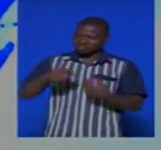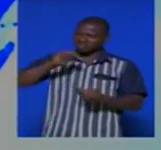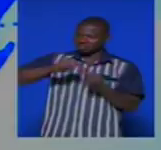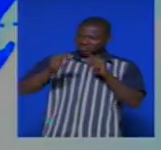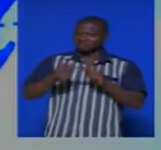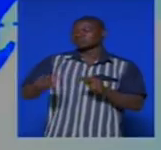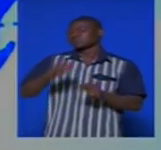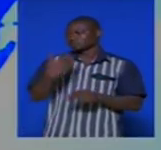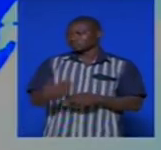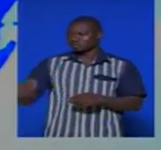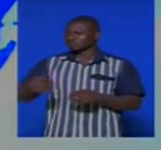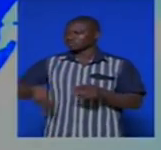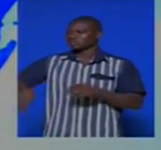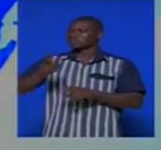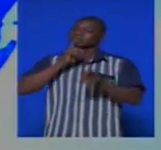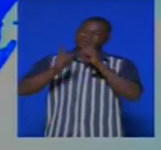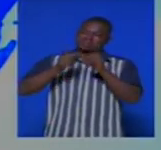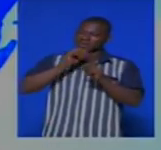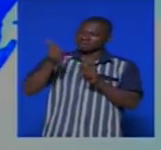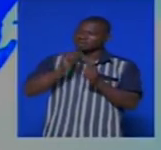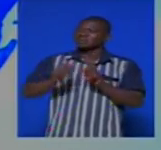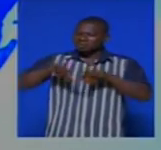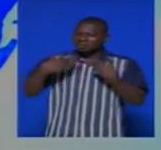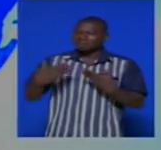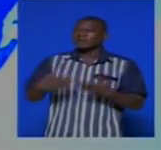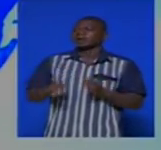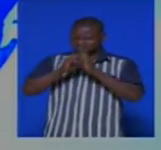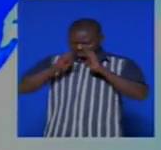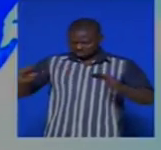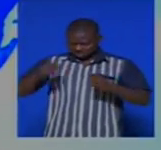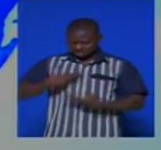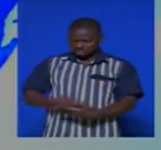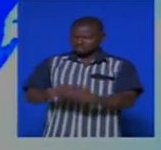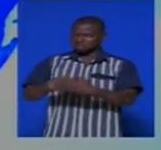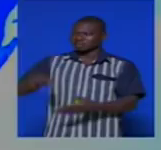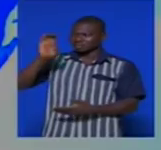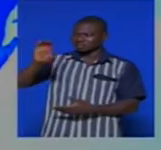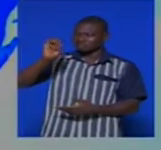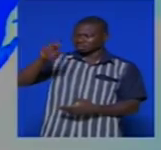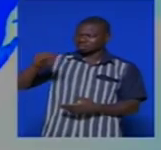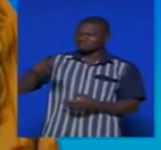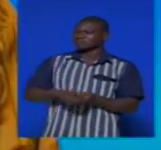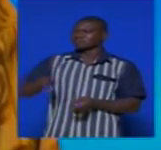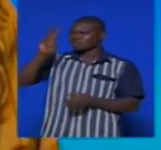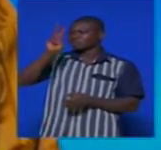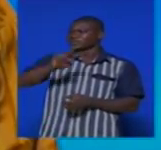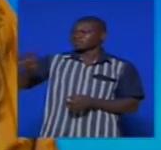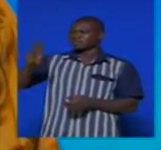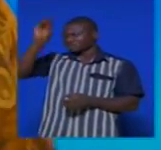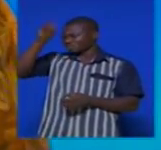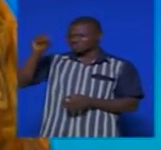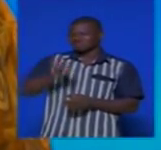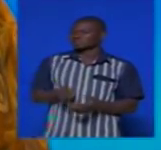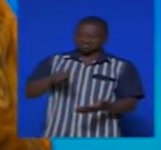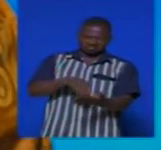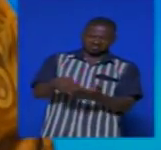contraceptive avec voilà, ce faible taux de prévalence contraceptive, toujours au Burkina, 22%. 22%, c'est très faible, comme vous